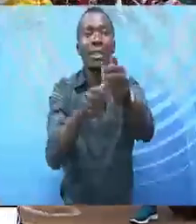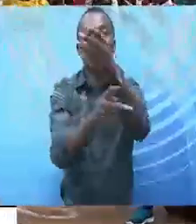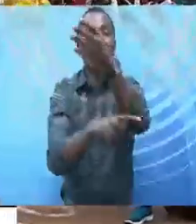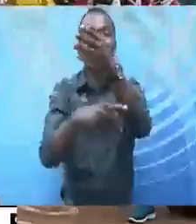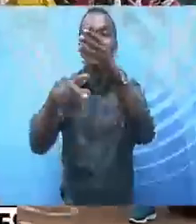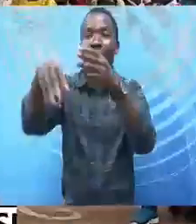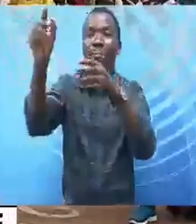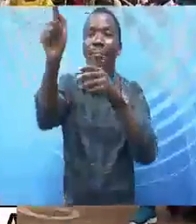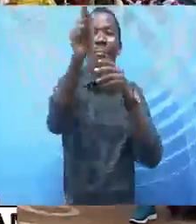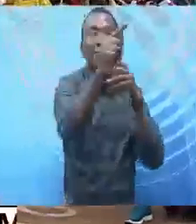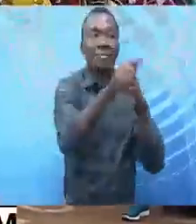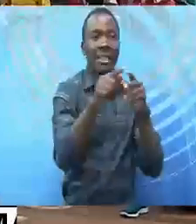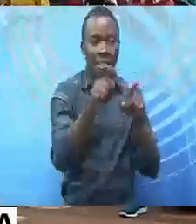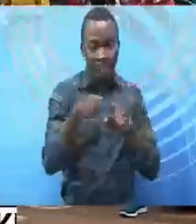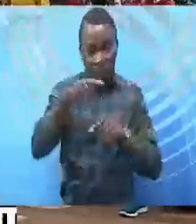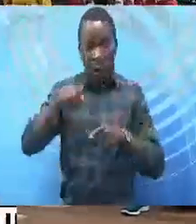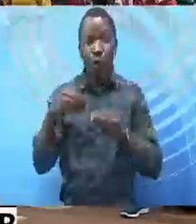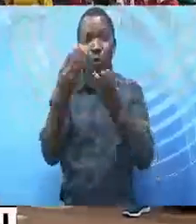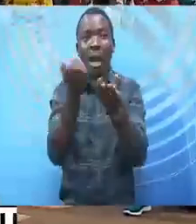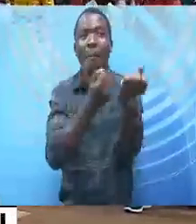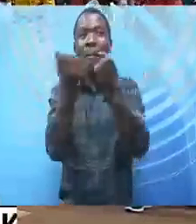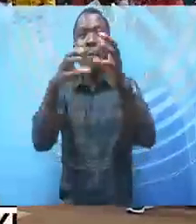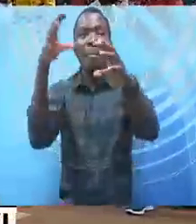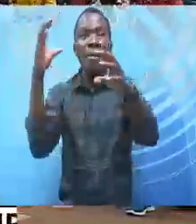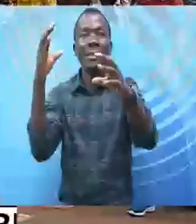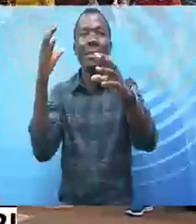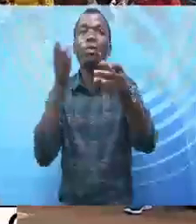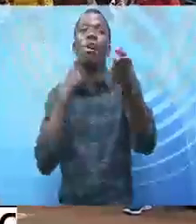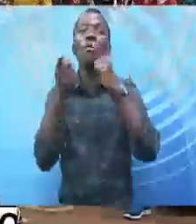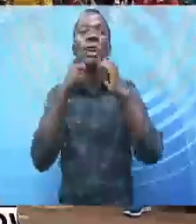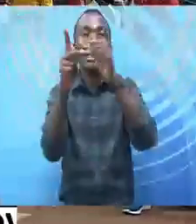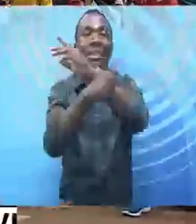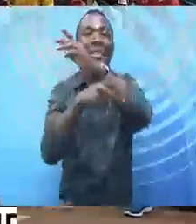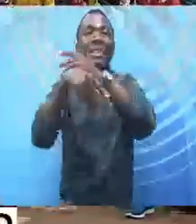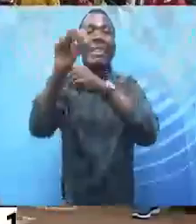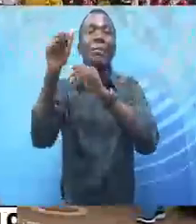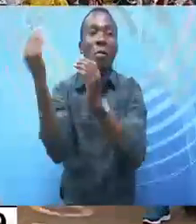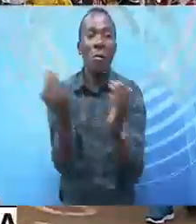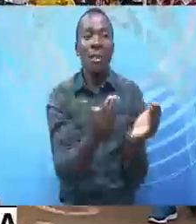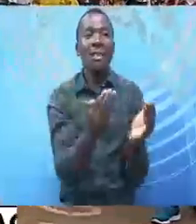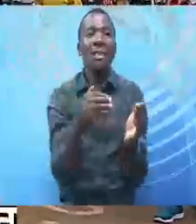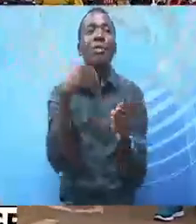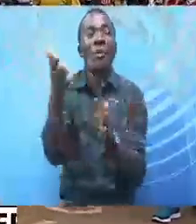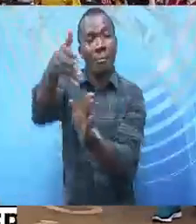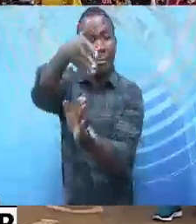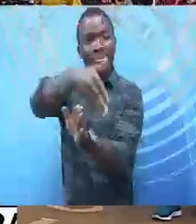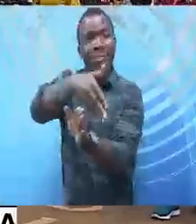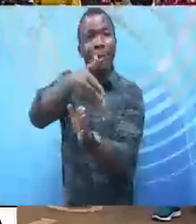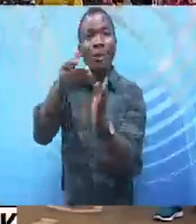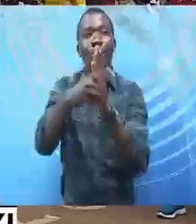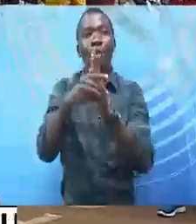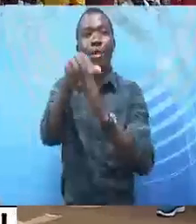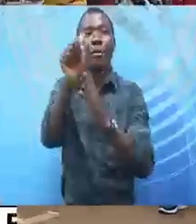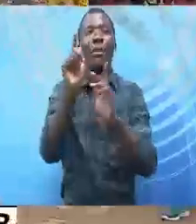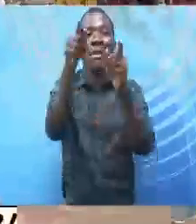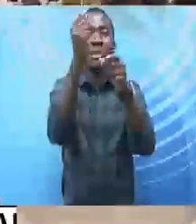ngo abajyane tugakorana n'intara aho bagomba gushyika kugira ngo babakire babaganishe mu turere batukamo bagiye gukora yaguma